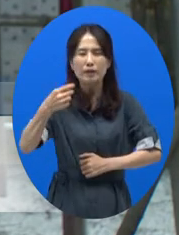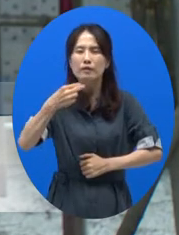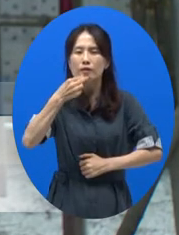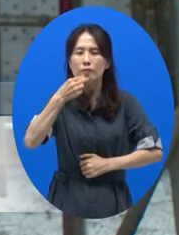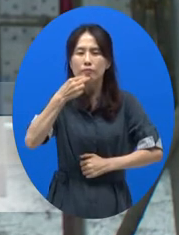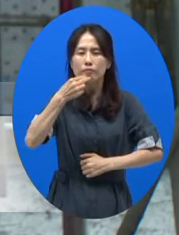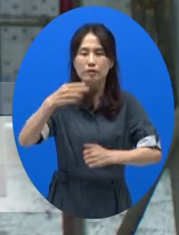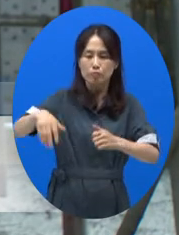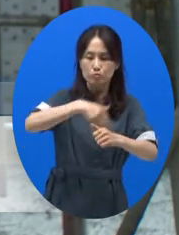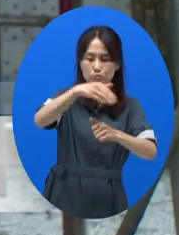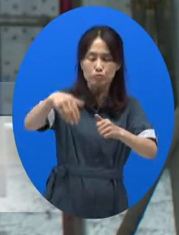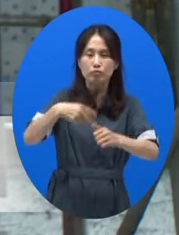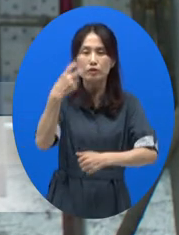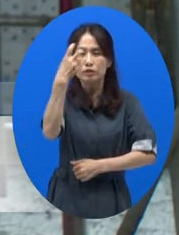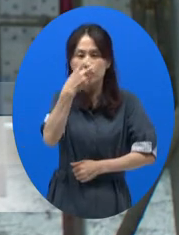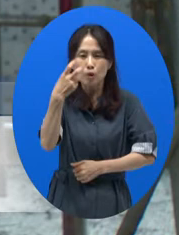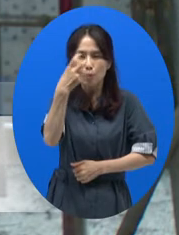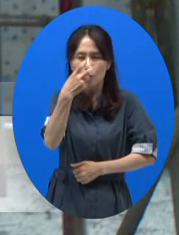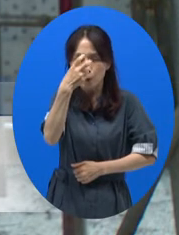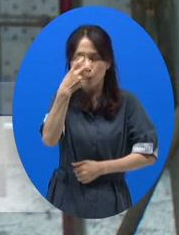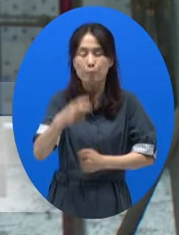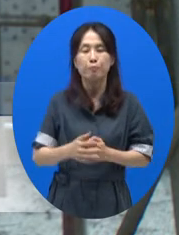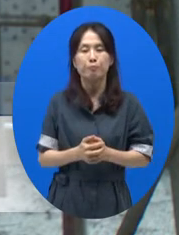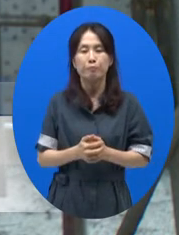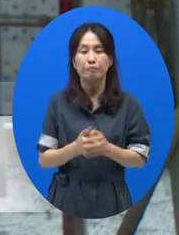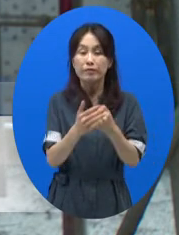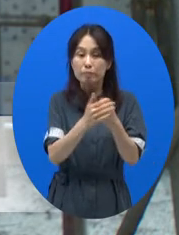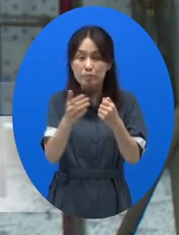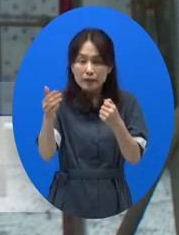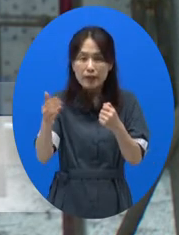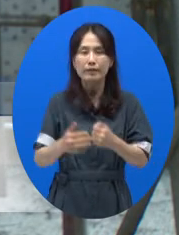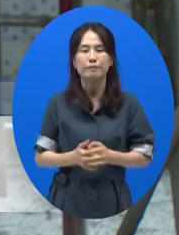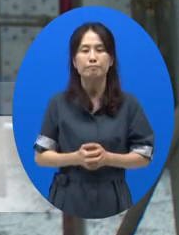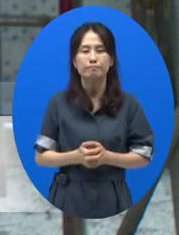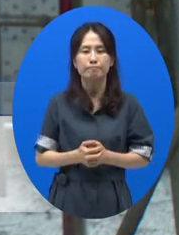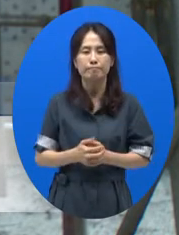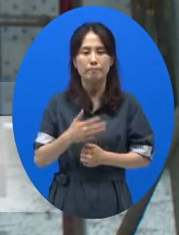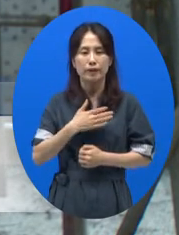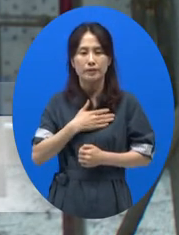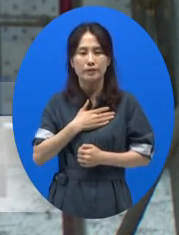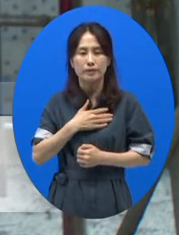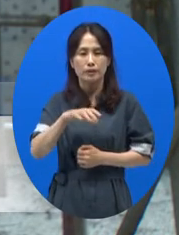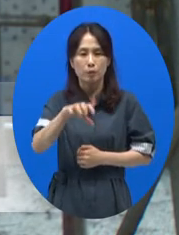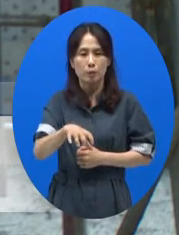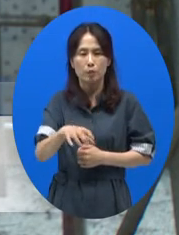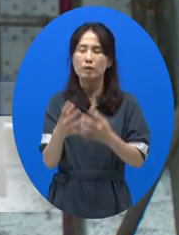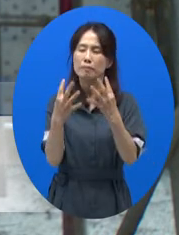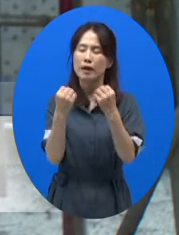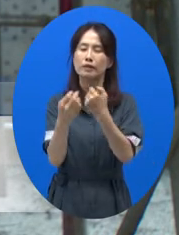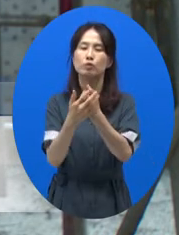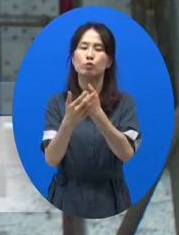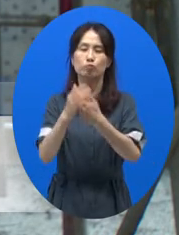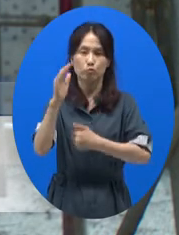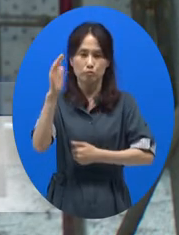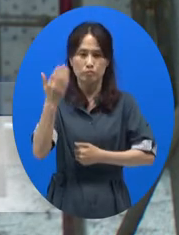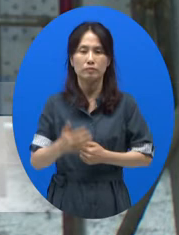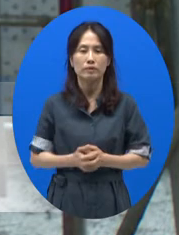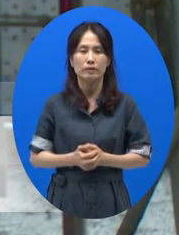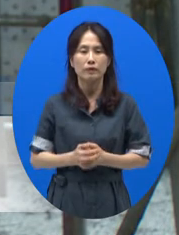그런 사항들을 점검 체크함으로 해가지고 저희들 현장에 많은 도움이 된것